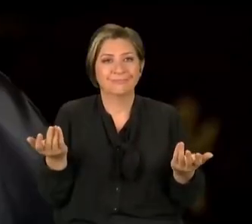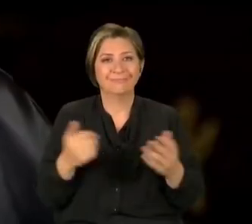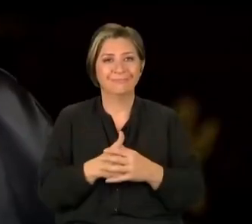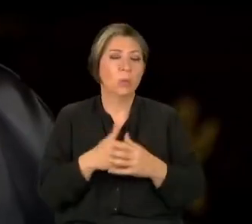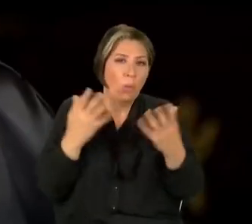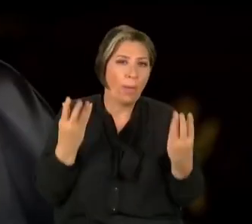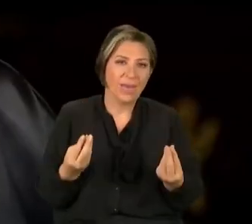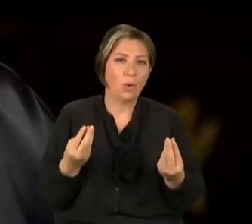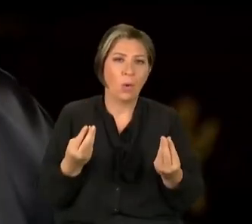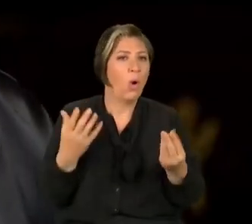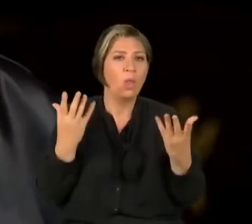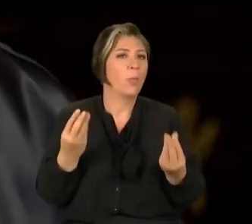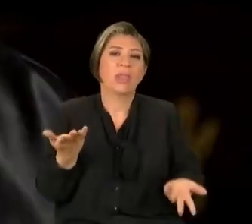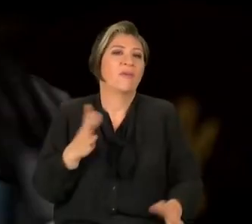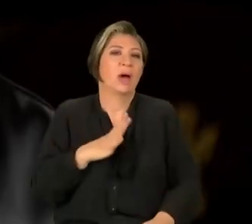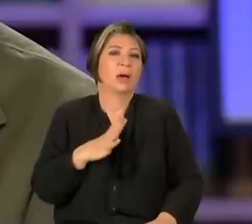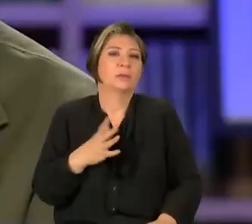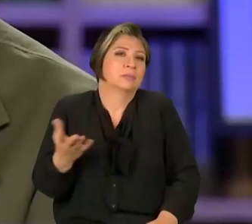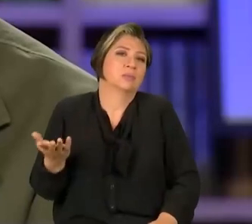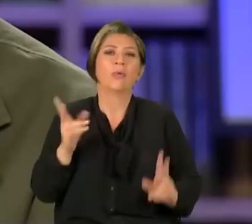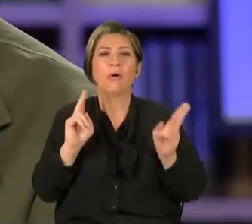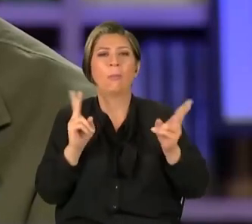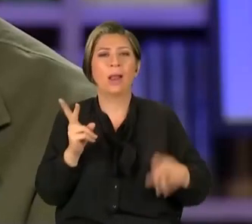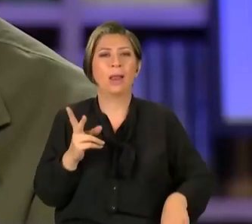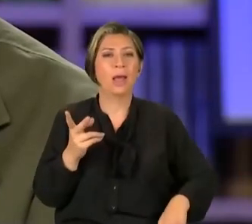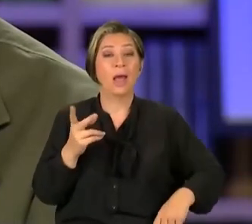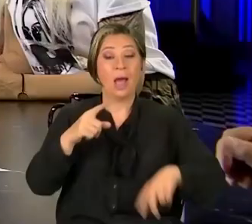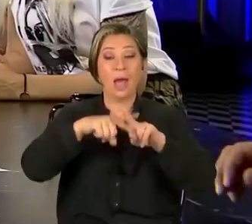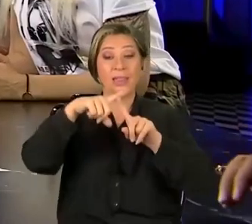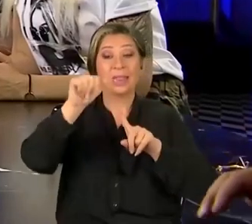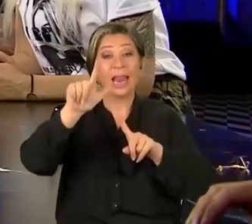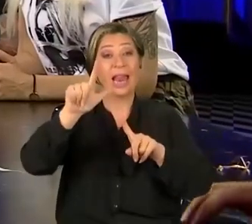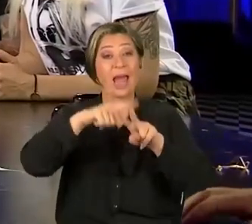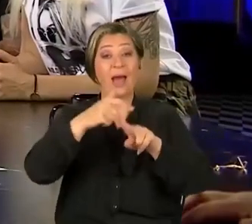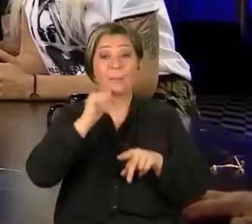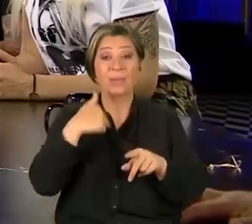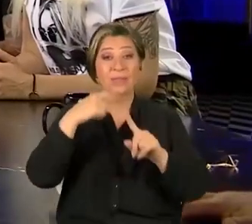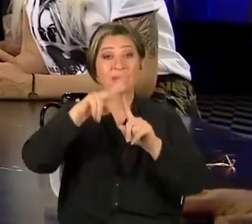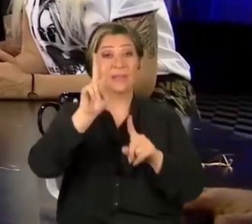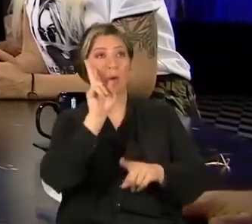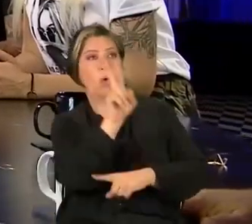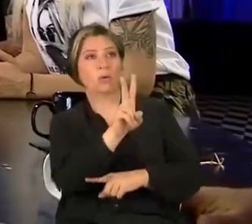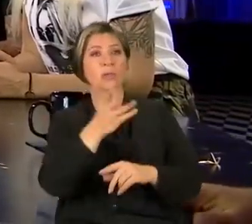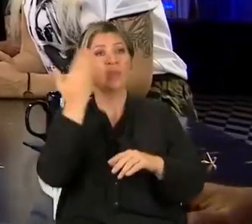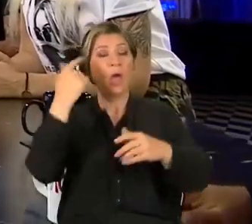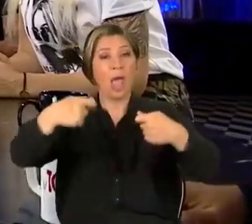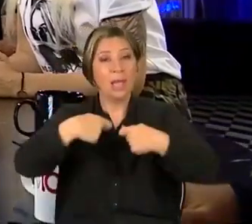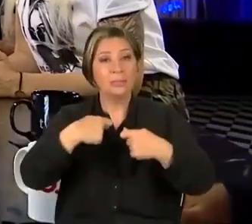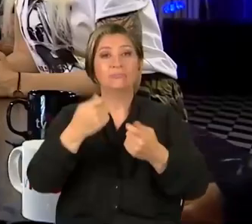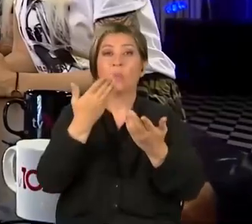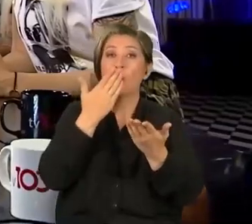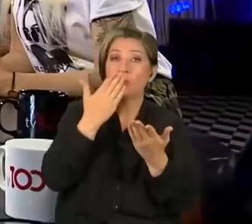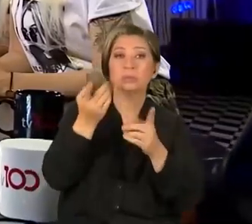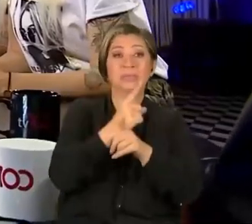Yani ya, evet, evet ne var? Gayet normal çünkü Atilla abi de beni televizyonda gördü. Daha önceki eğitimden ya